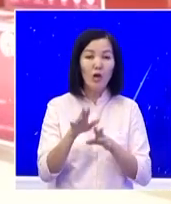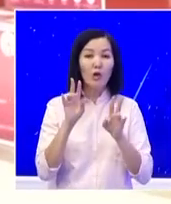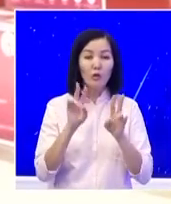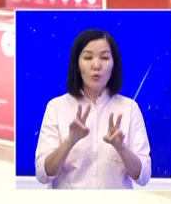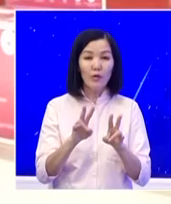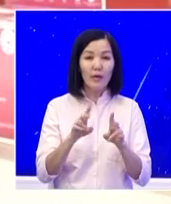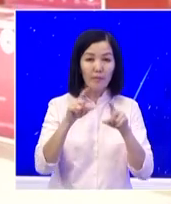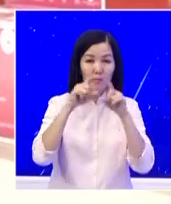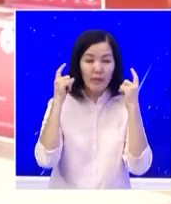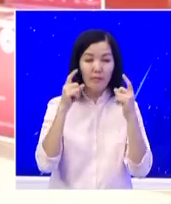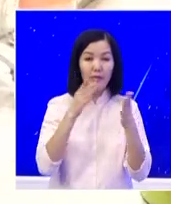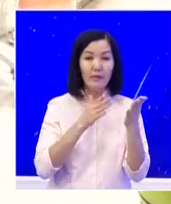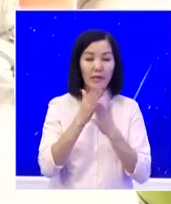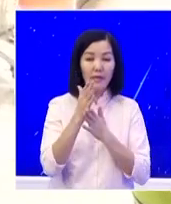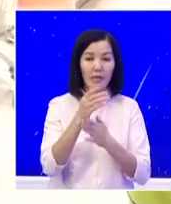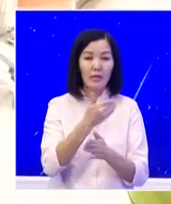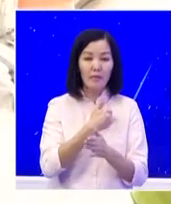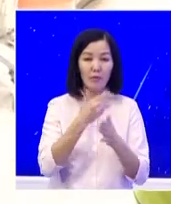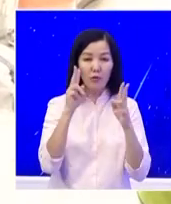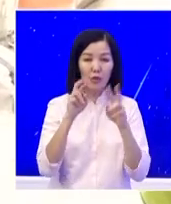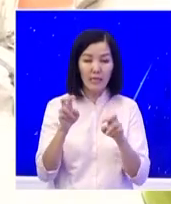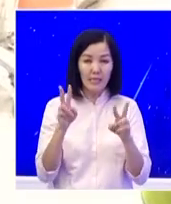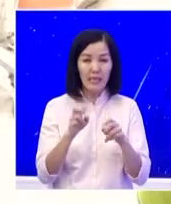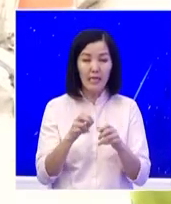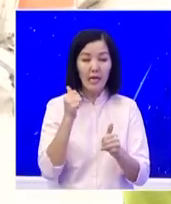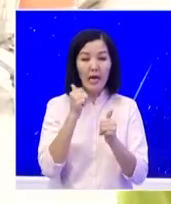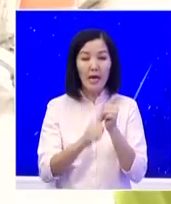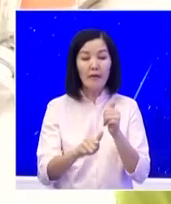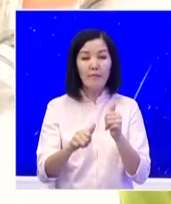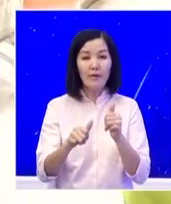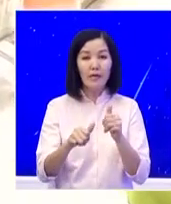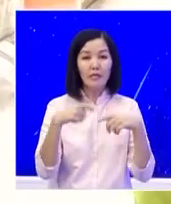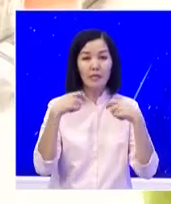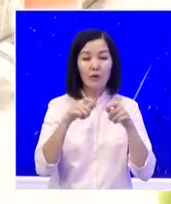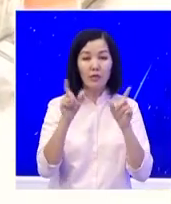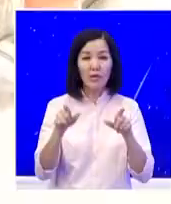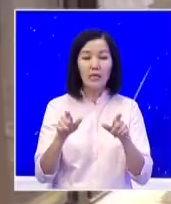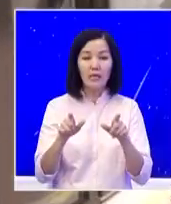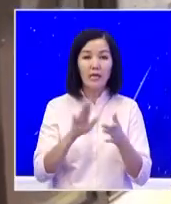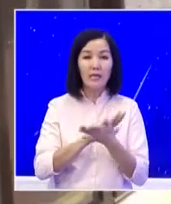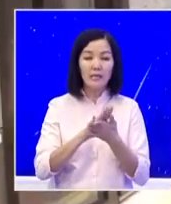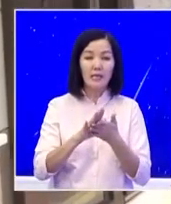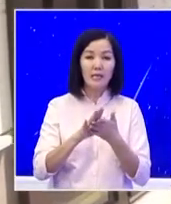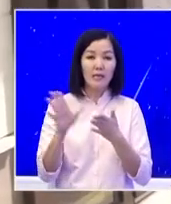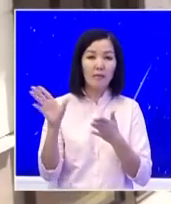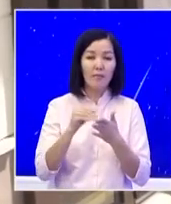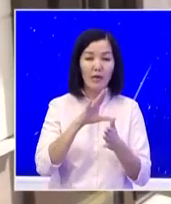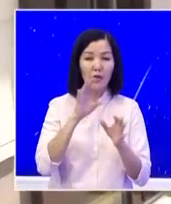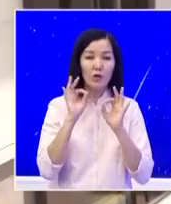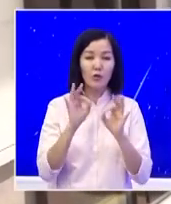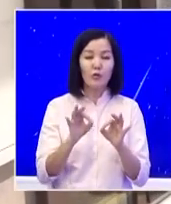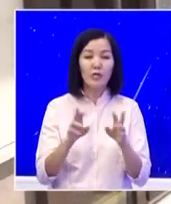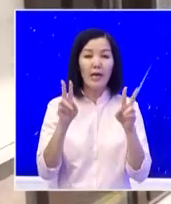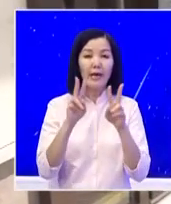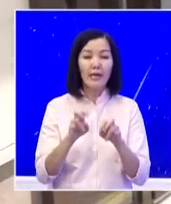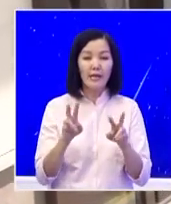адамдар бетпердемен кіргізіледі, температуралары өлшенеді. Әрбір саудагерде санитарлық тазартқыштар бар. Іле ауданы бойынша рейд